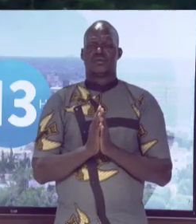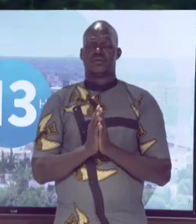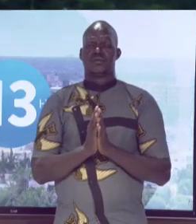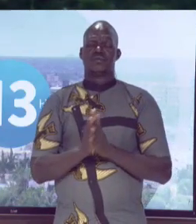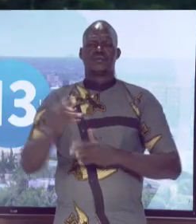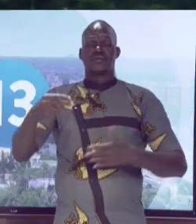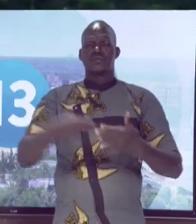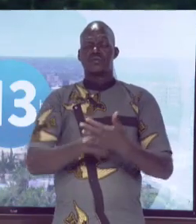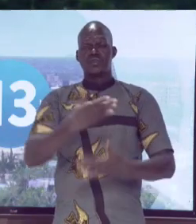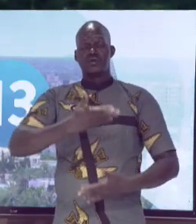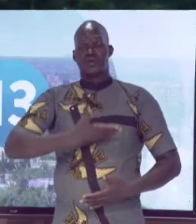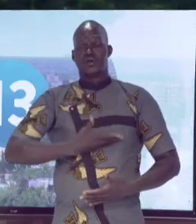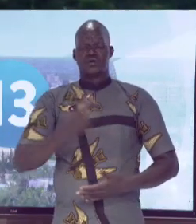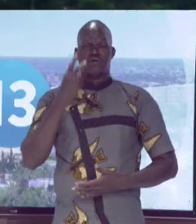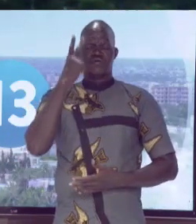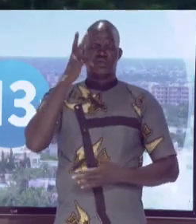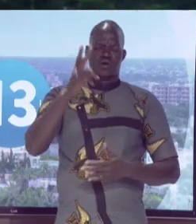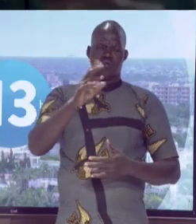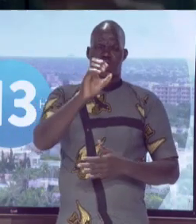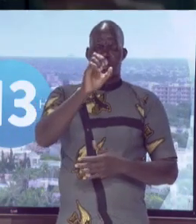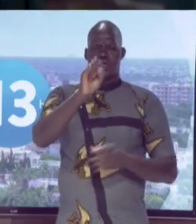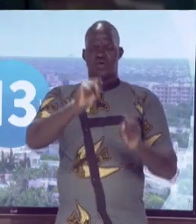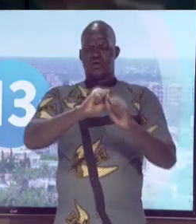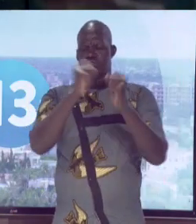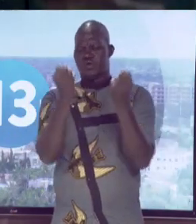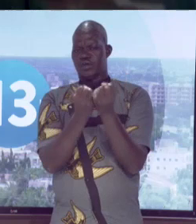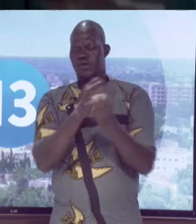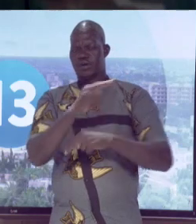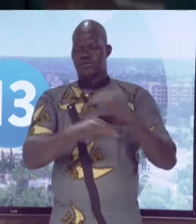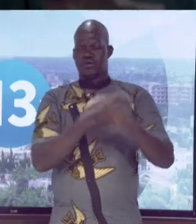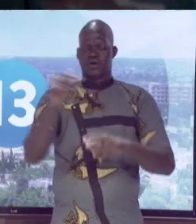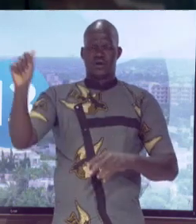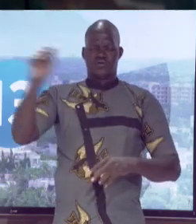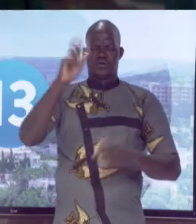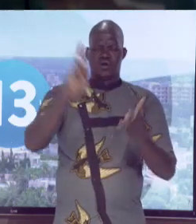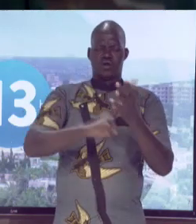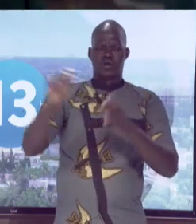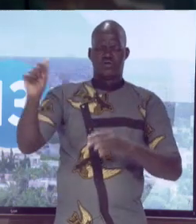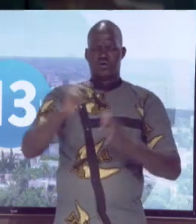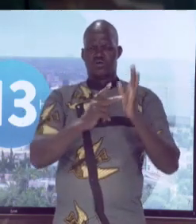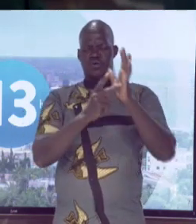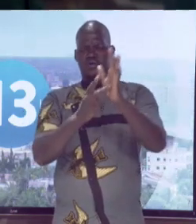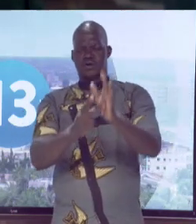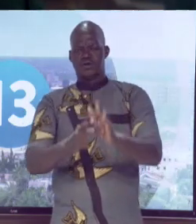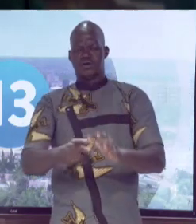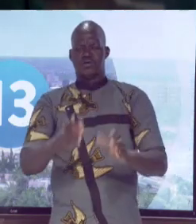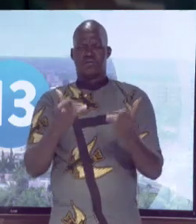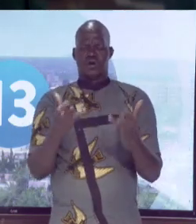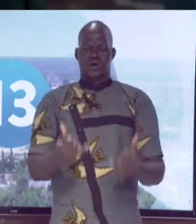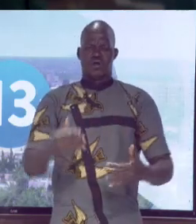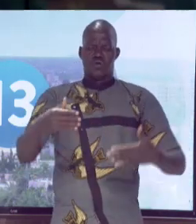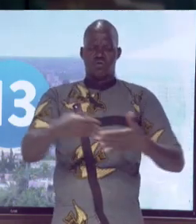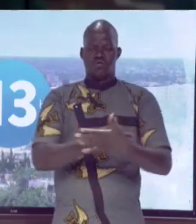une nouvelle identité visuelle pour la SONAR. La Société nationale d'assurance et de réassurance se présente désormais sous un